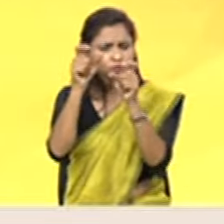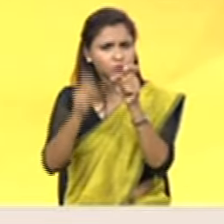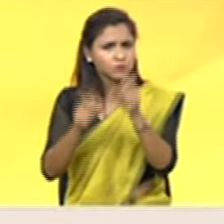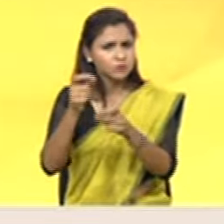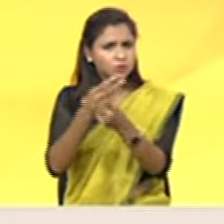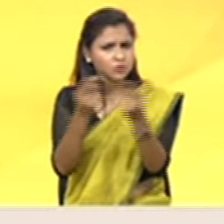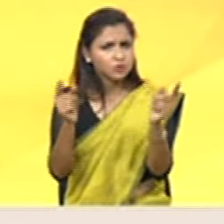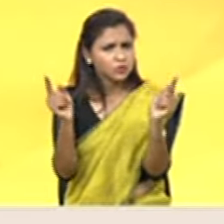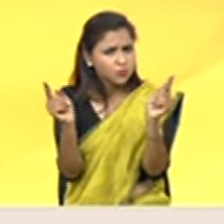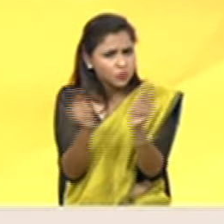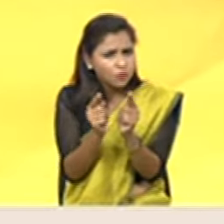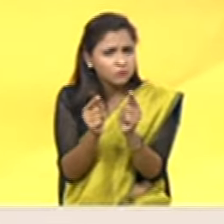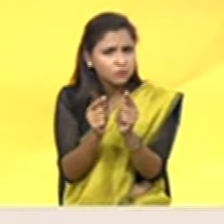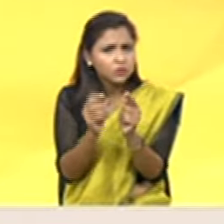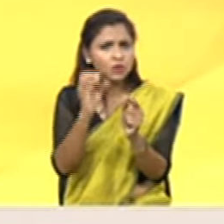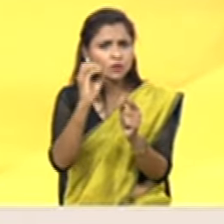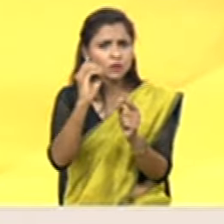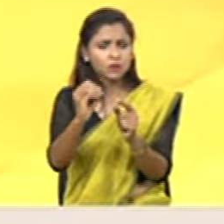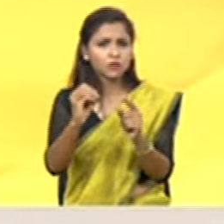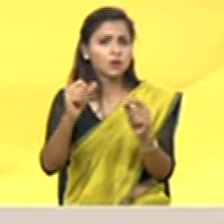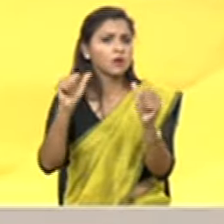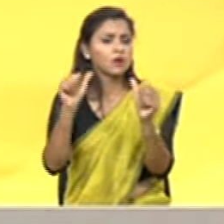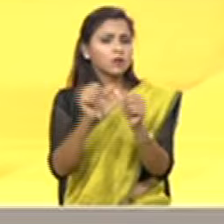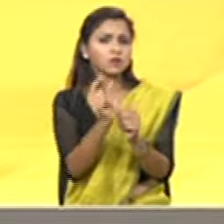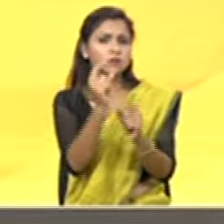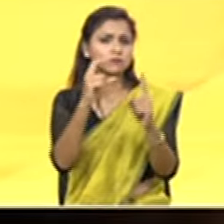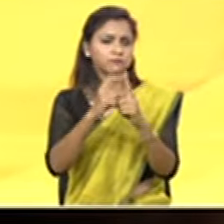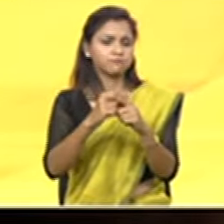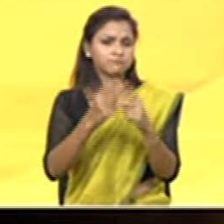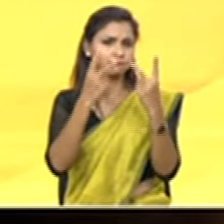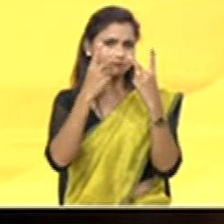सी ऑडियो क्लिप प्ले कर